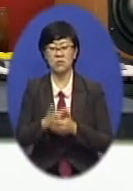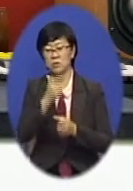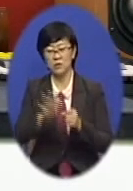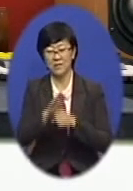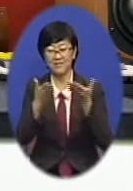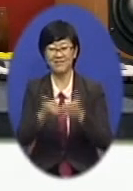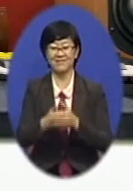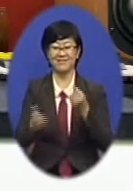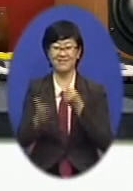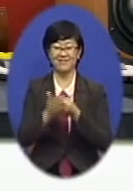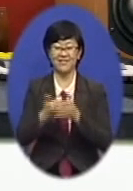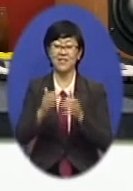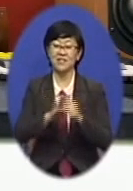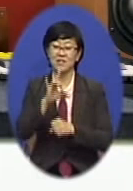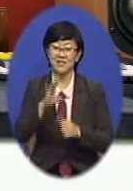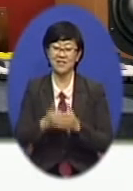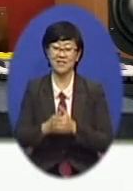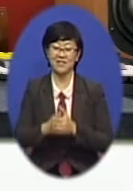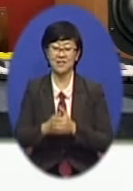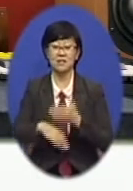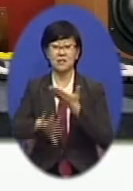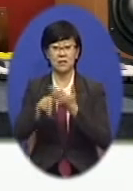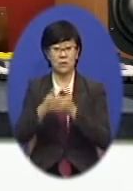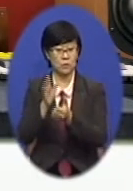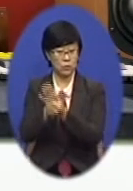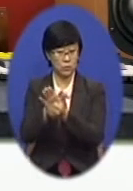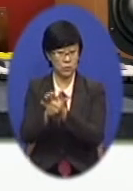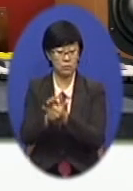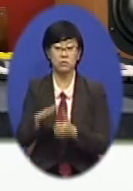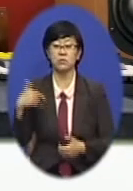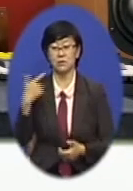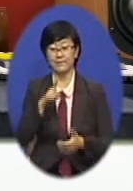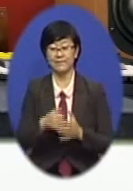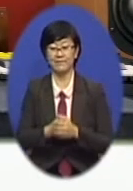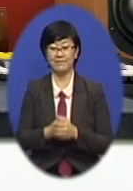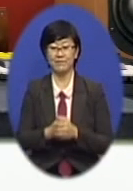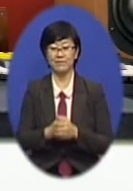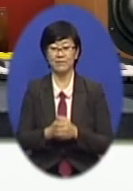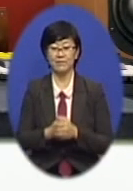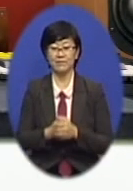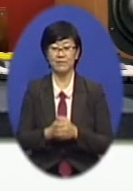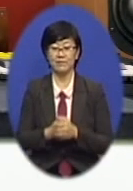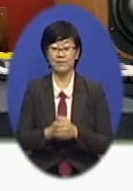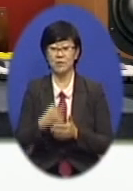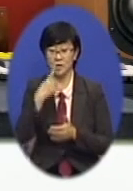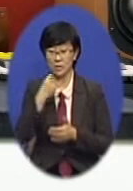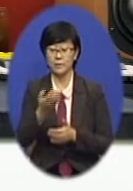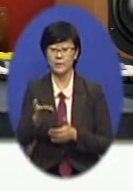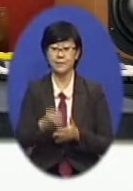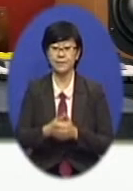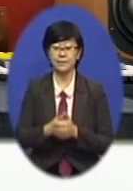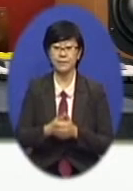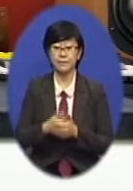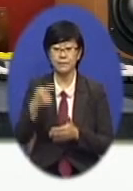사랑을 주니까 이거 사랑만 하지 누가 도는 걸 모르잖아. 근데 어머니, 어머님이